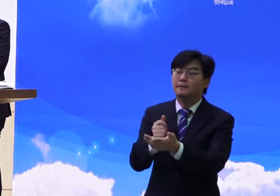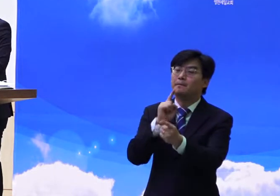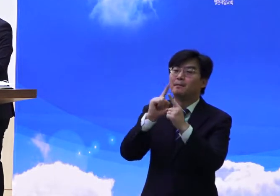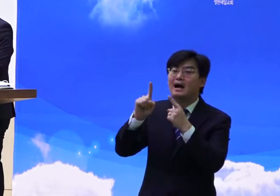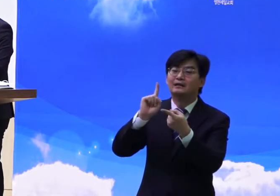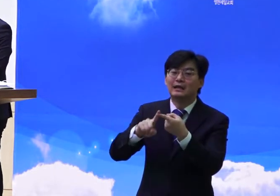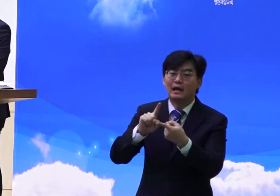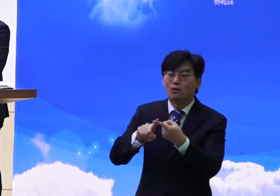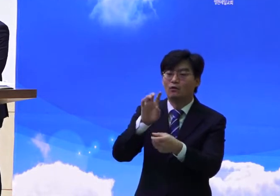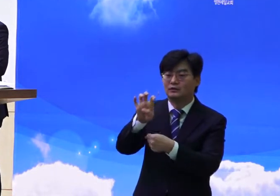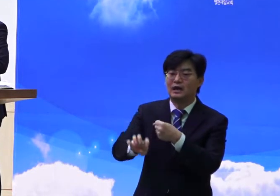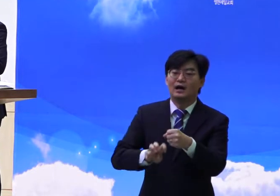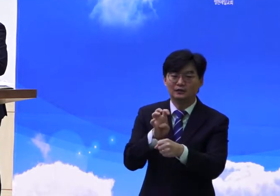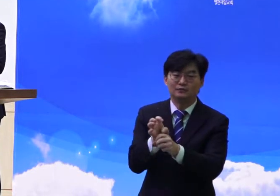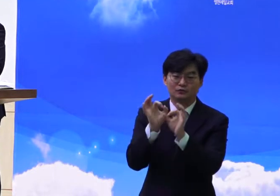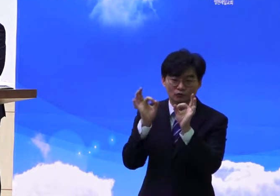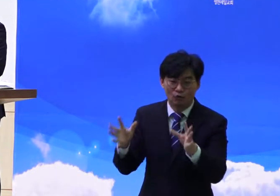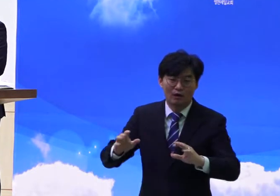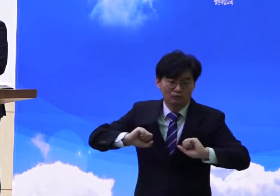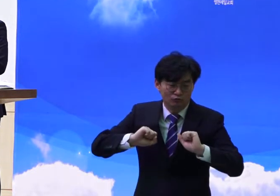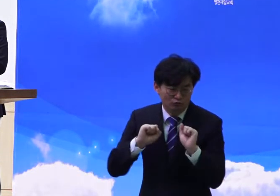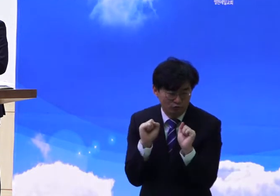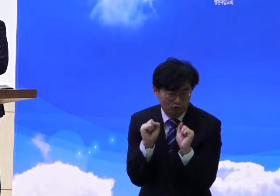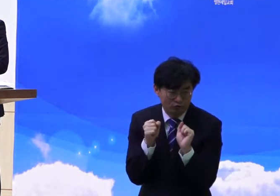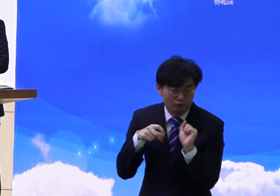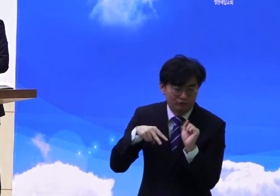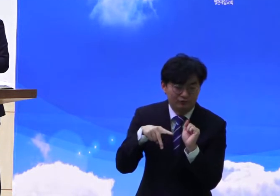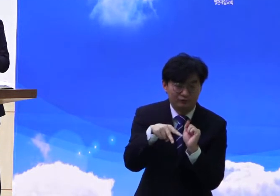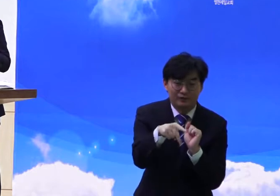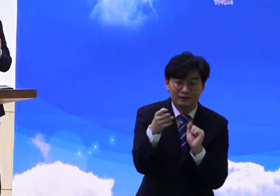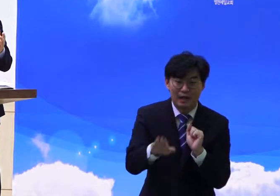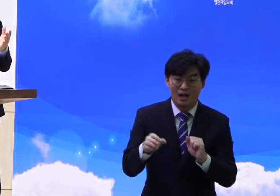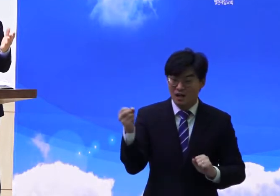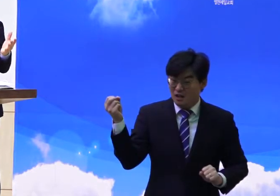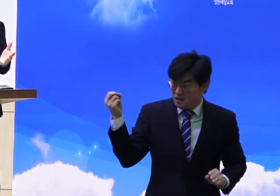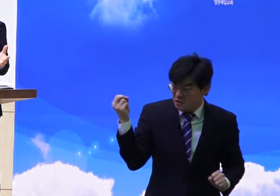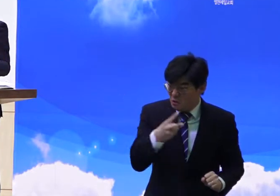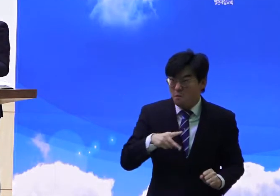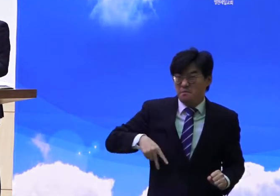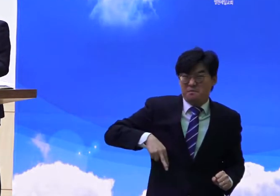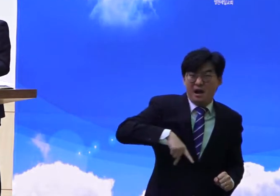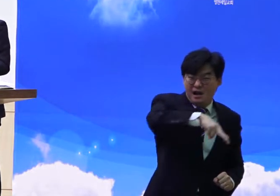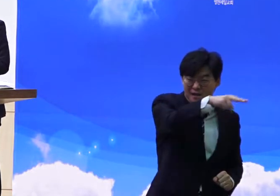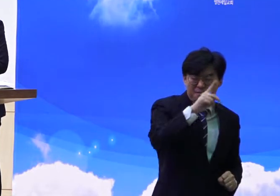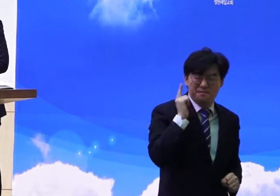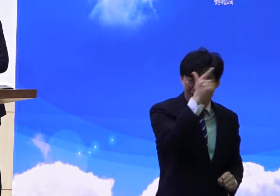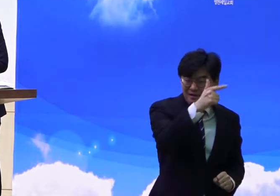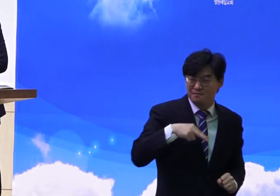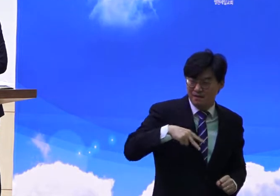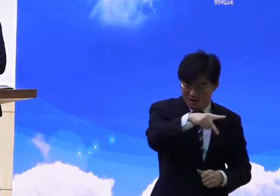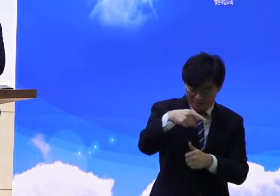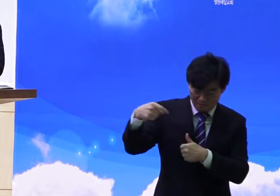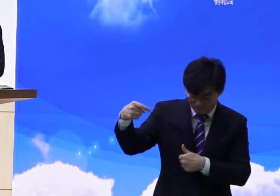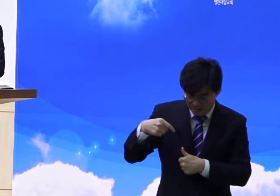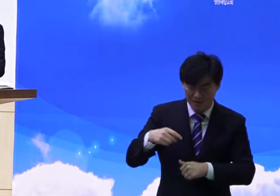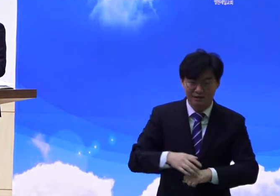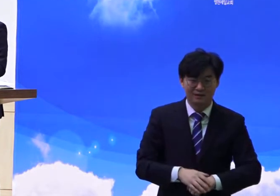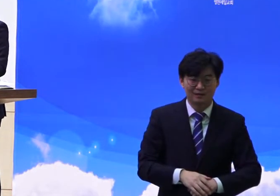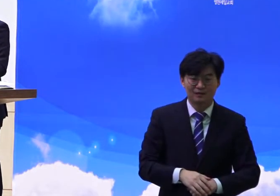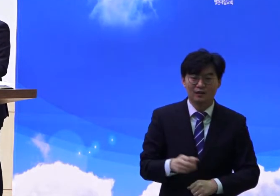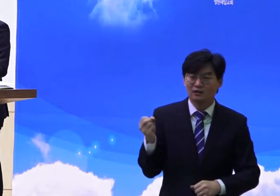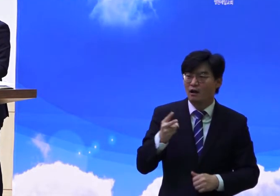있었습니까? 참을 수 없는 상한 마음이 되어서 백성들은 감사를 다 잃어버렸고 원망거리를